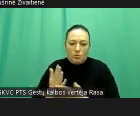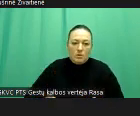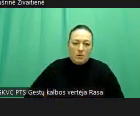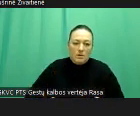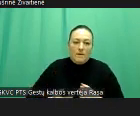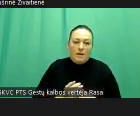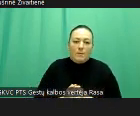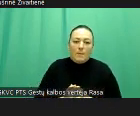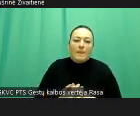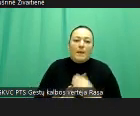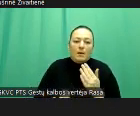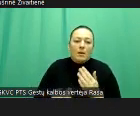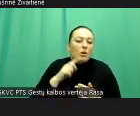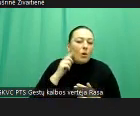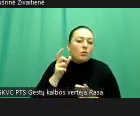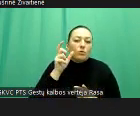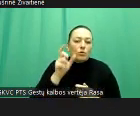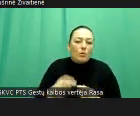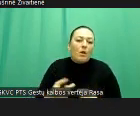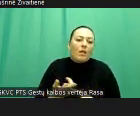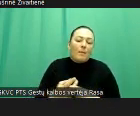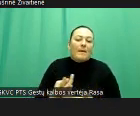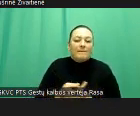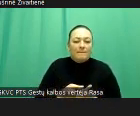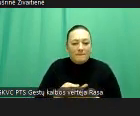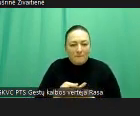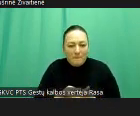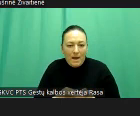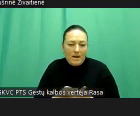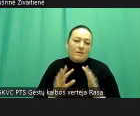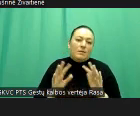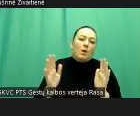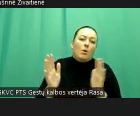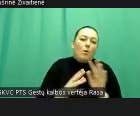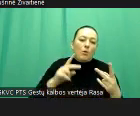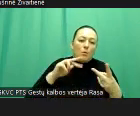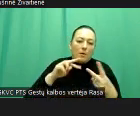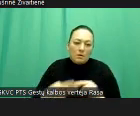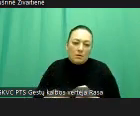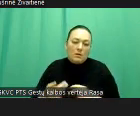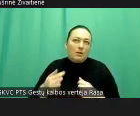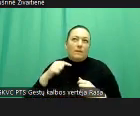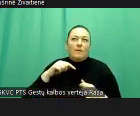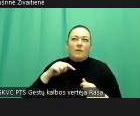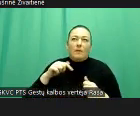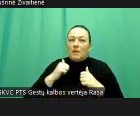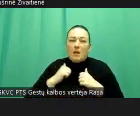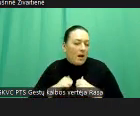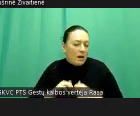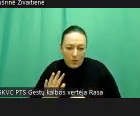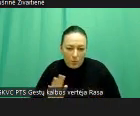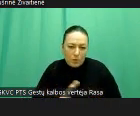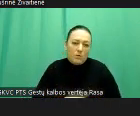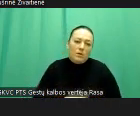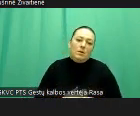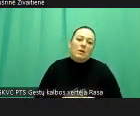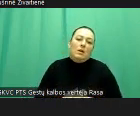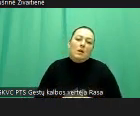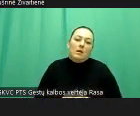jauni žmonės tikrai labai jaudinasi dėl klimato kaitos. Juos tai neramina, jiems rūpi